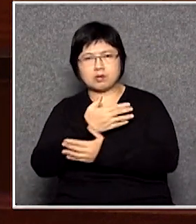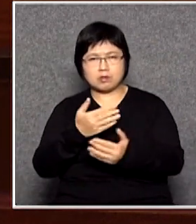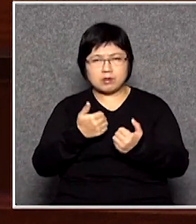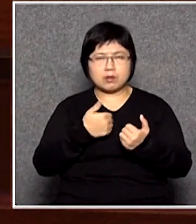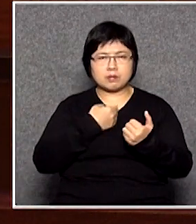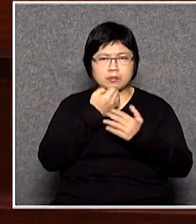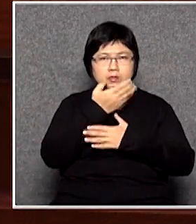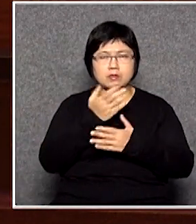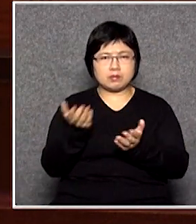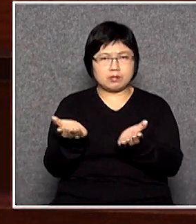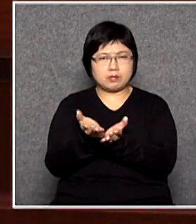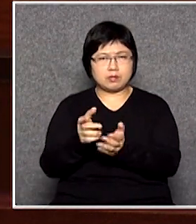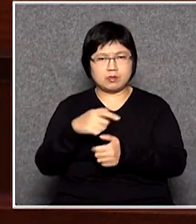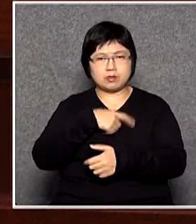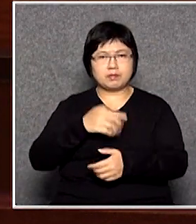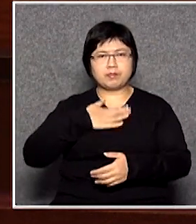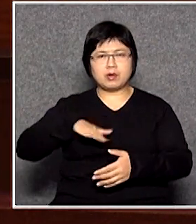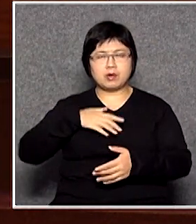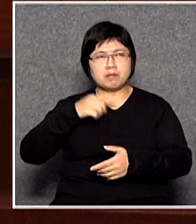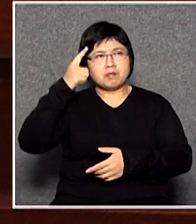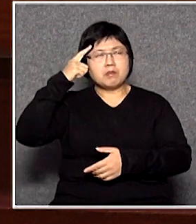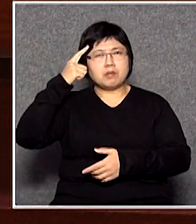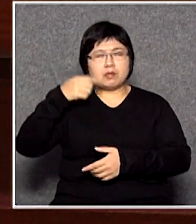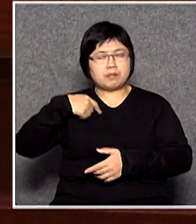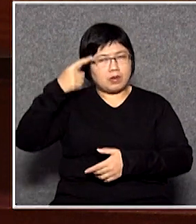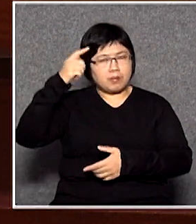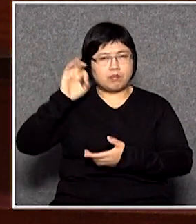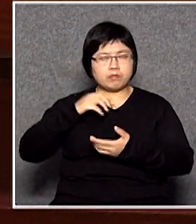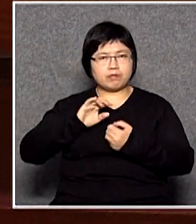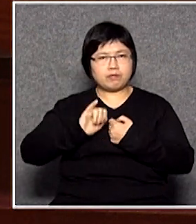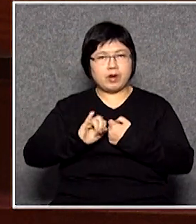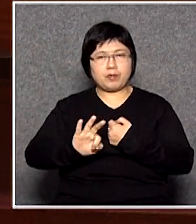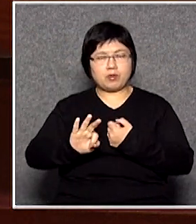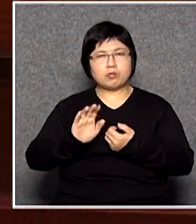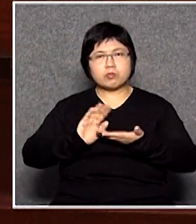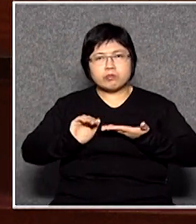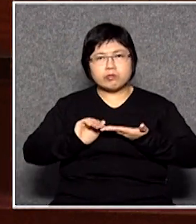助證議員不具犯罪意圖，表示清白，是吧？反為有利。